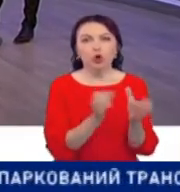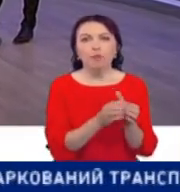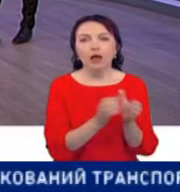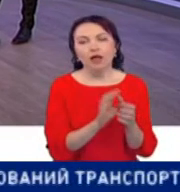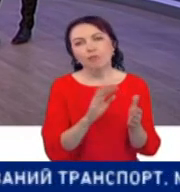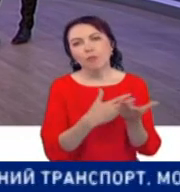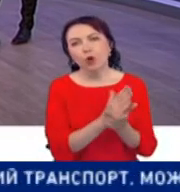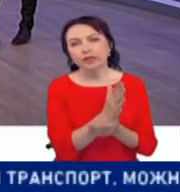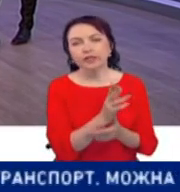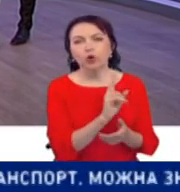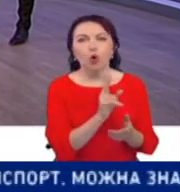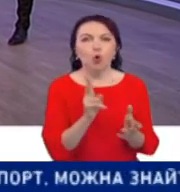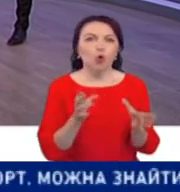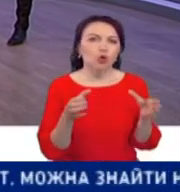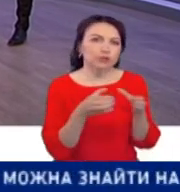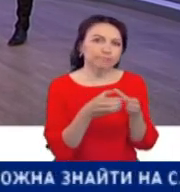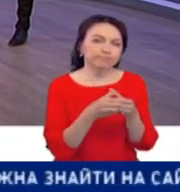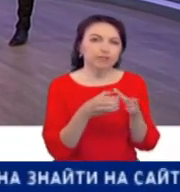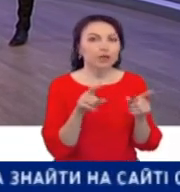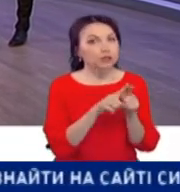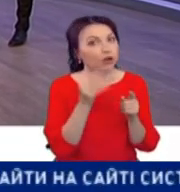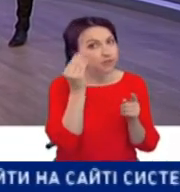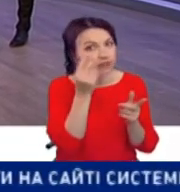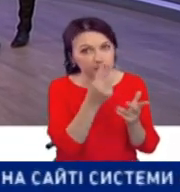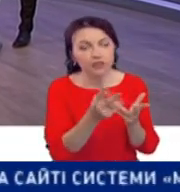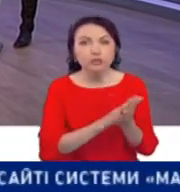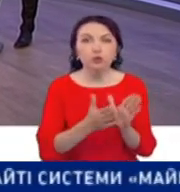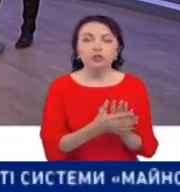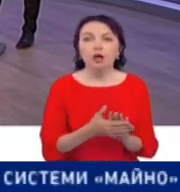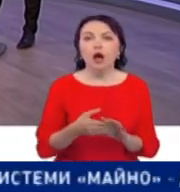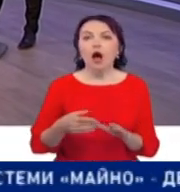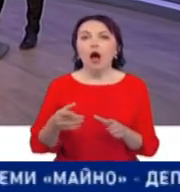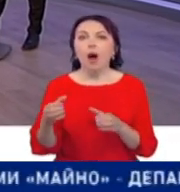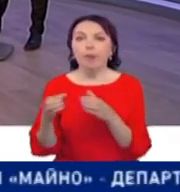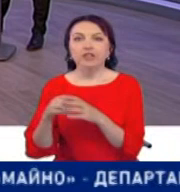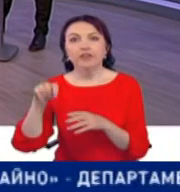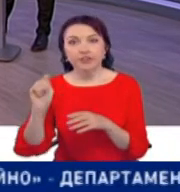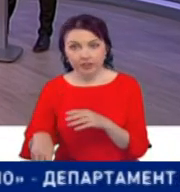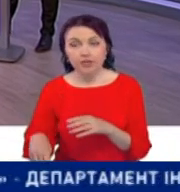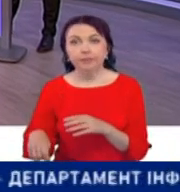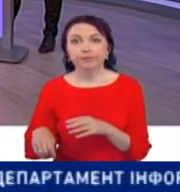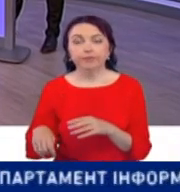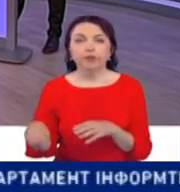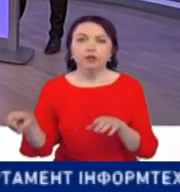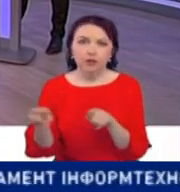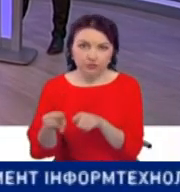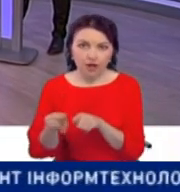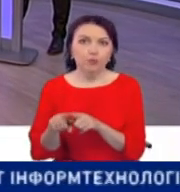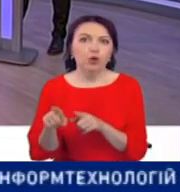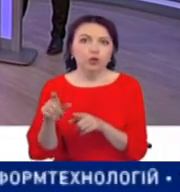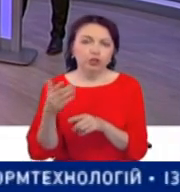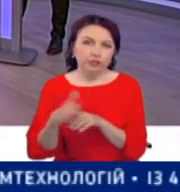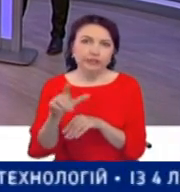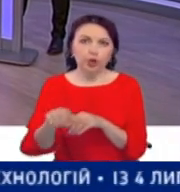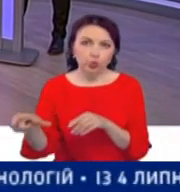або когорта, да, людей, які так дивляться на ситуацію, а партія війни – це так само, да, от